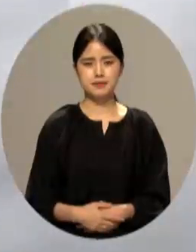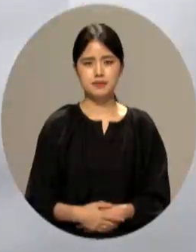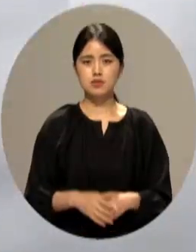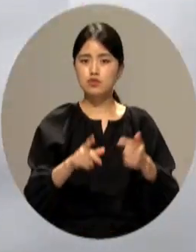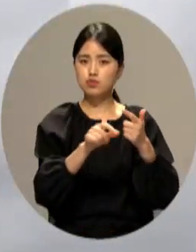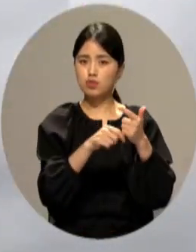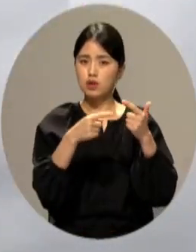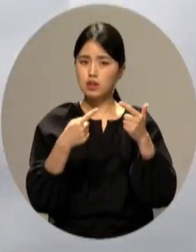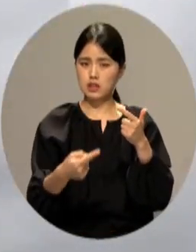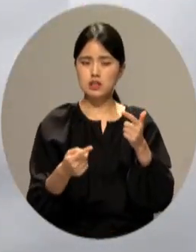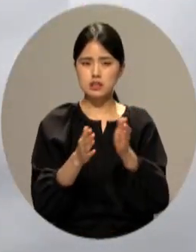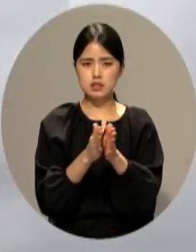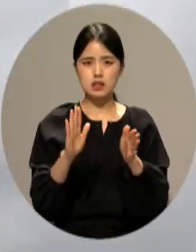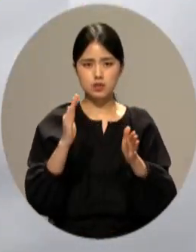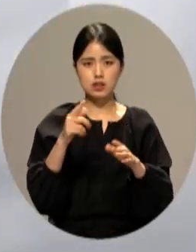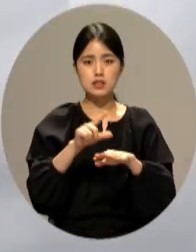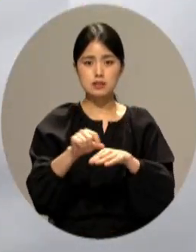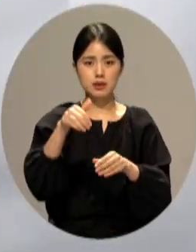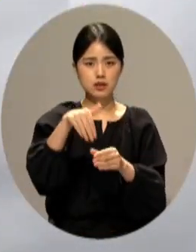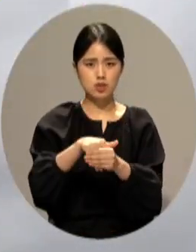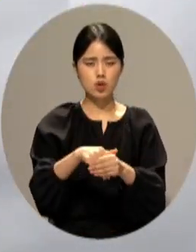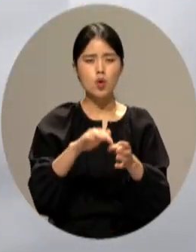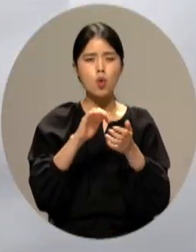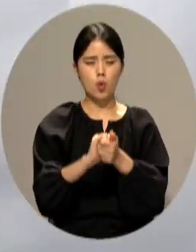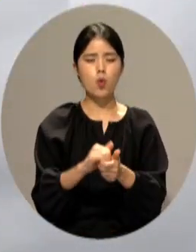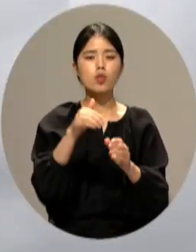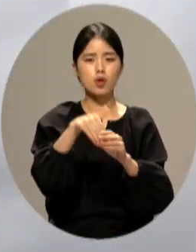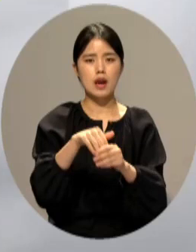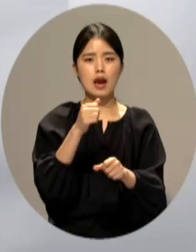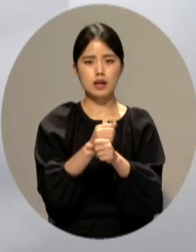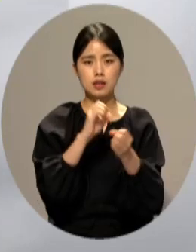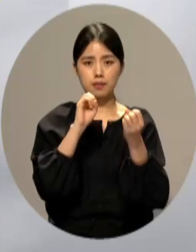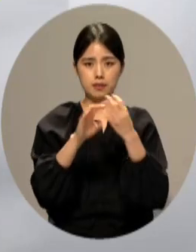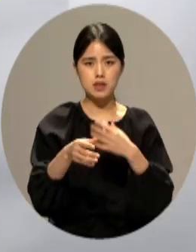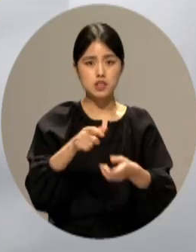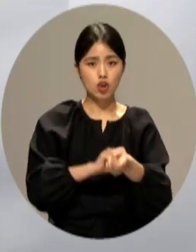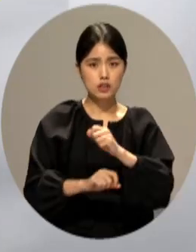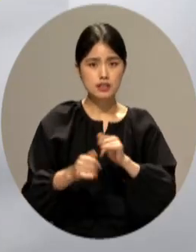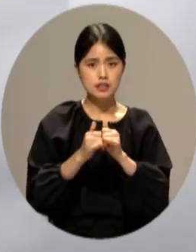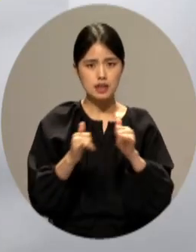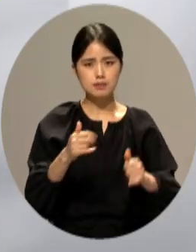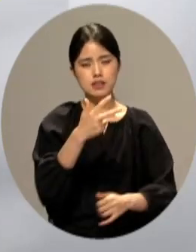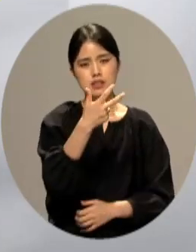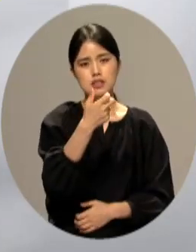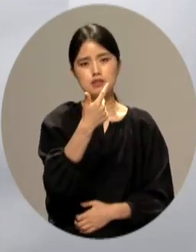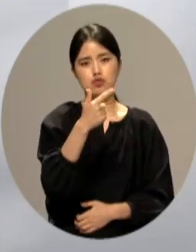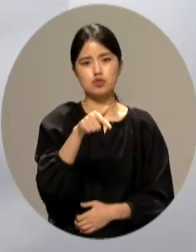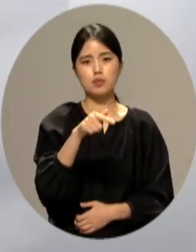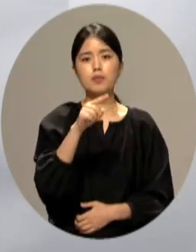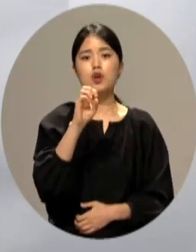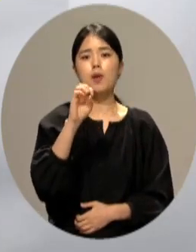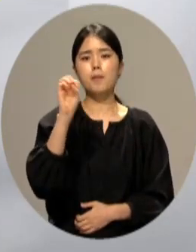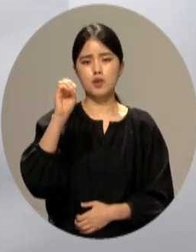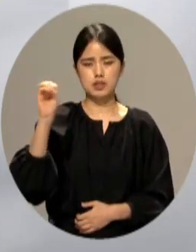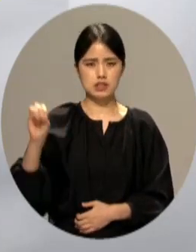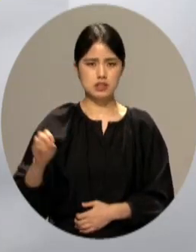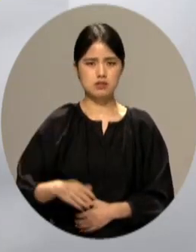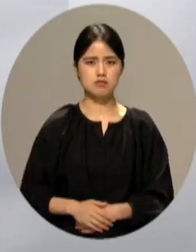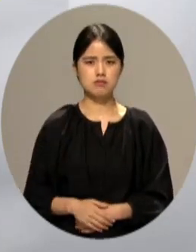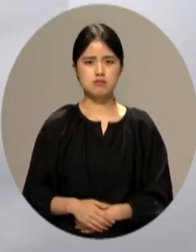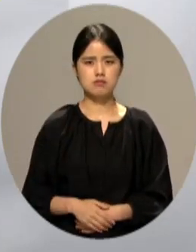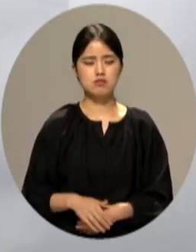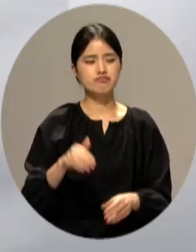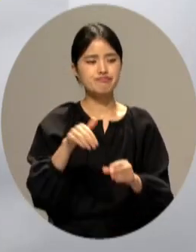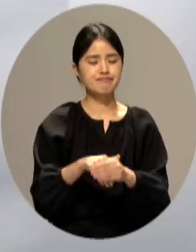6월 1일 치러지는 지방선거에서 반드시 투표 하게 따는 적극 투표 층이 7 16.0% 전혀